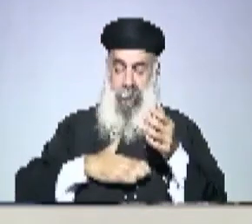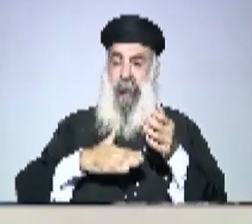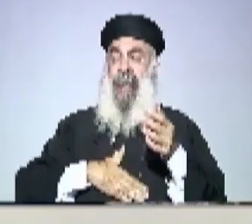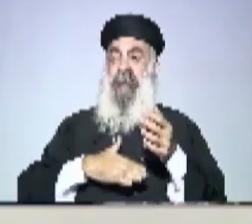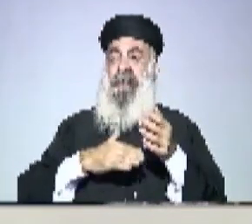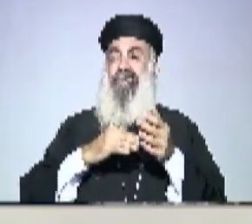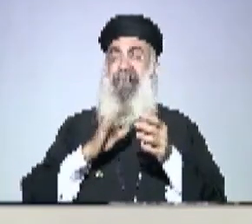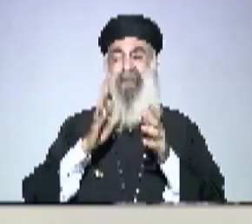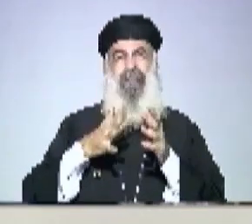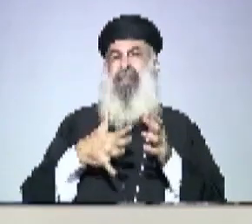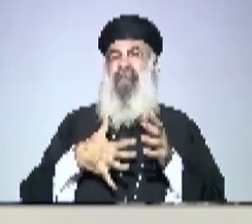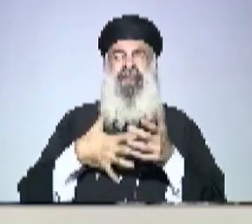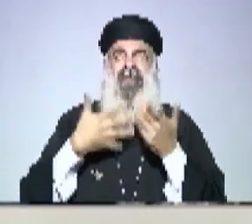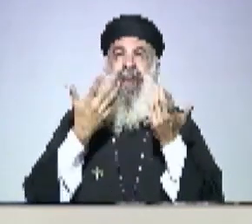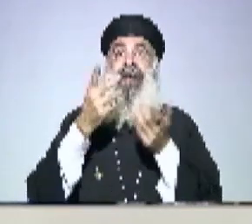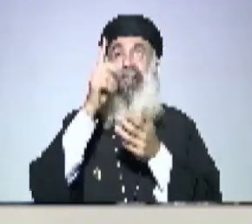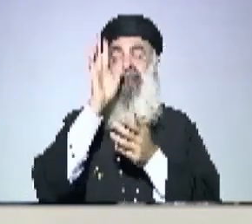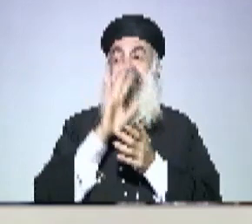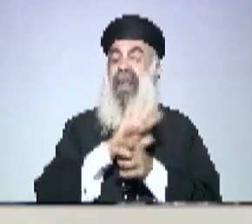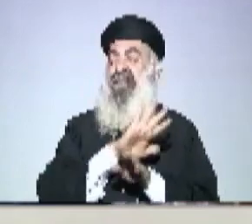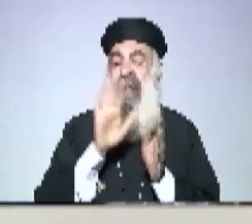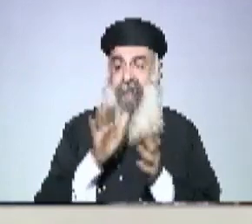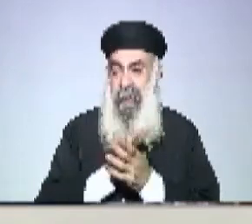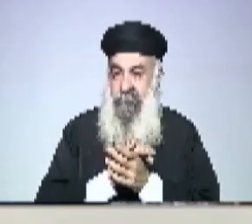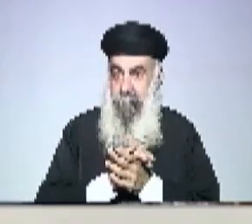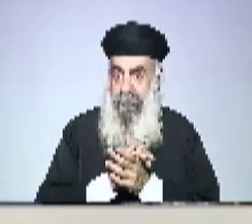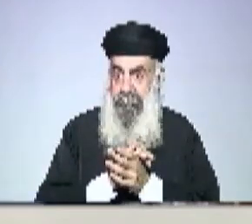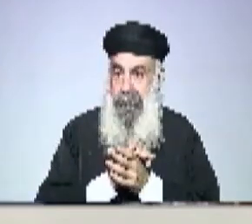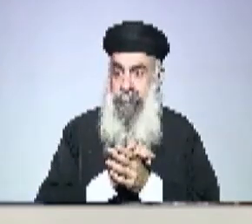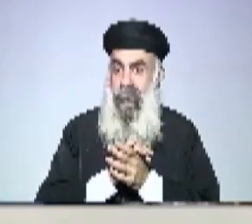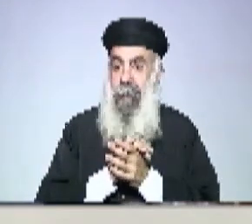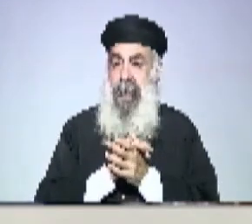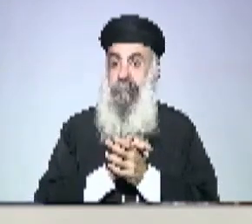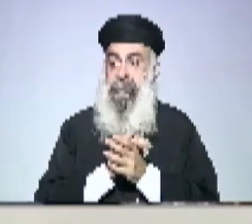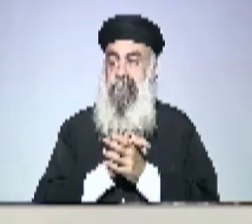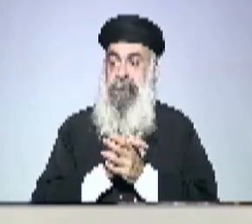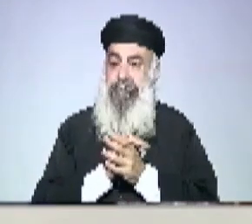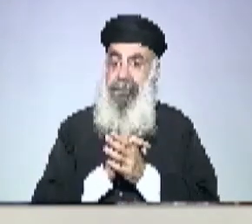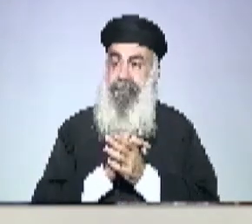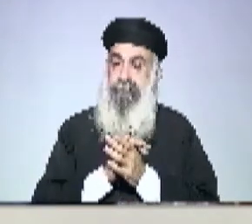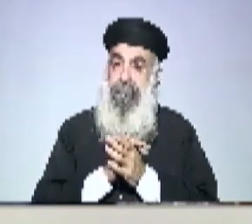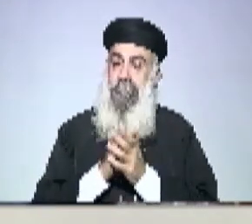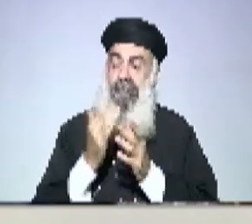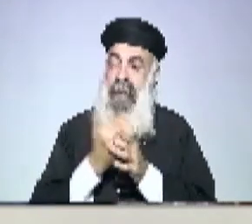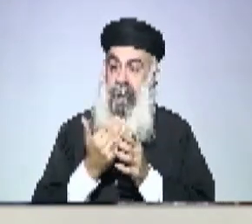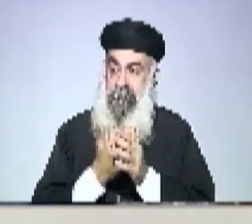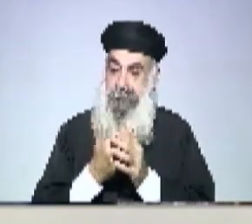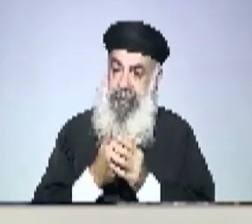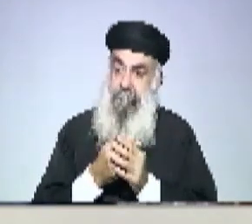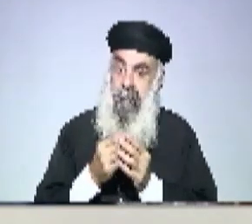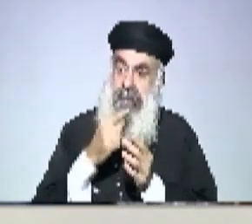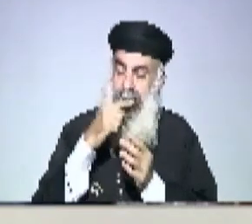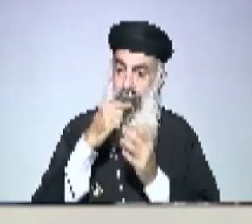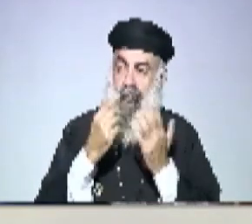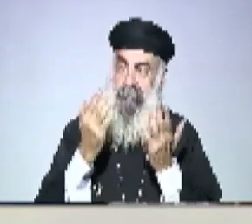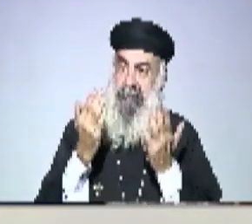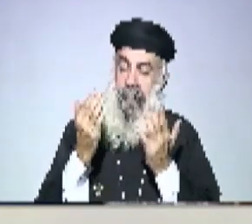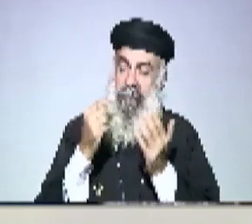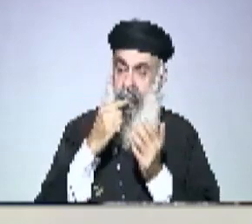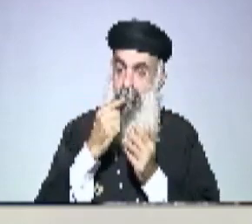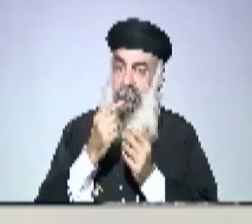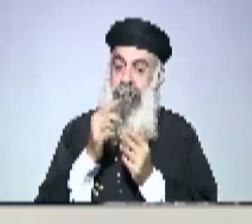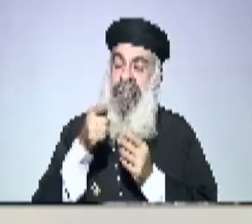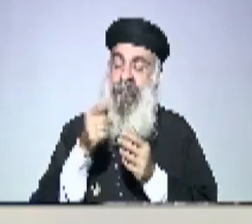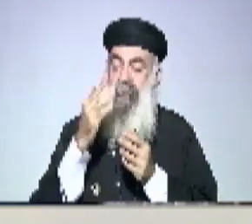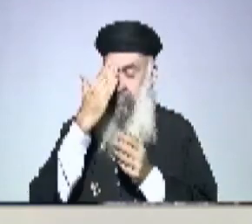ويقول انا مش محتاج ربنا في شيء من هو الرب عشان كده احنا بنصلي من اجل هذه